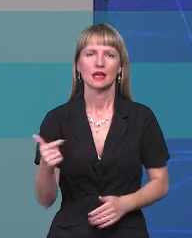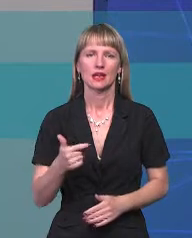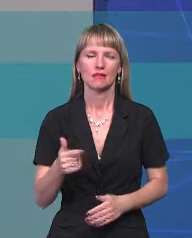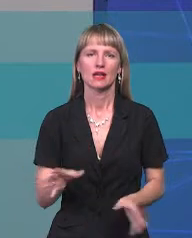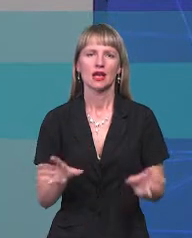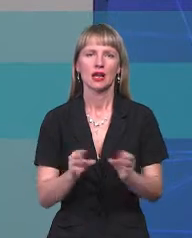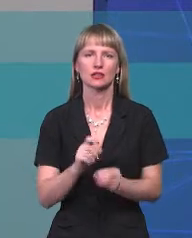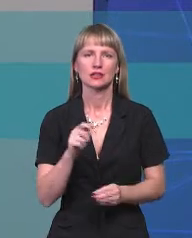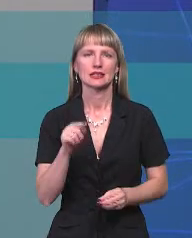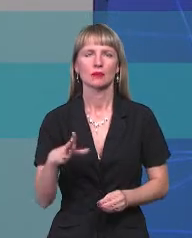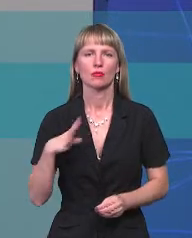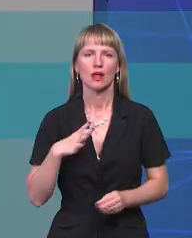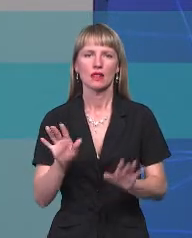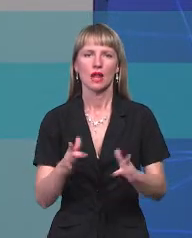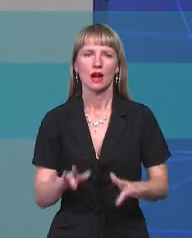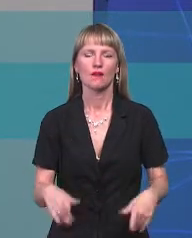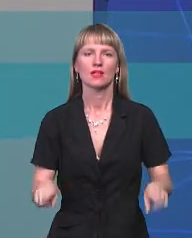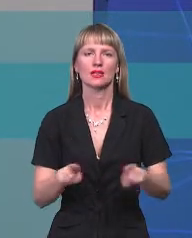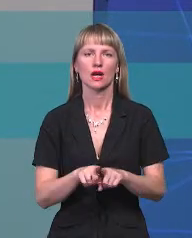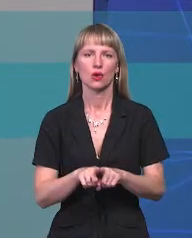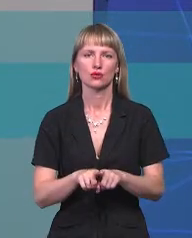тим була нарахована також